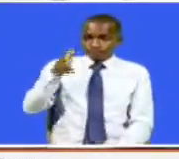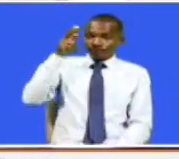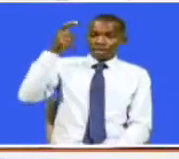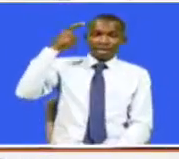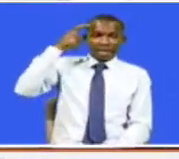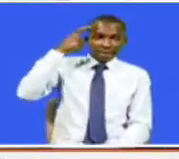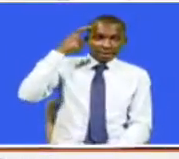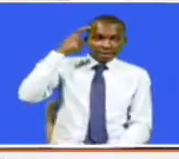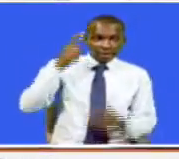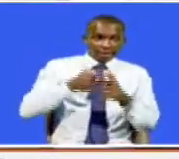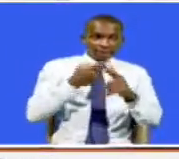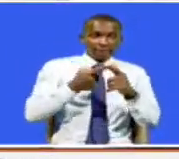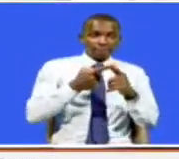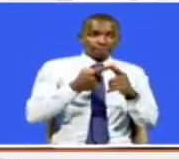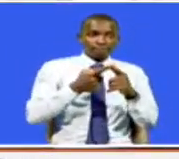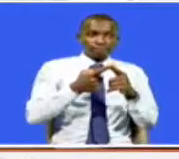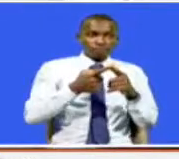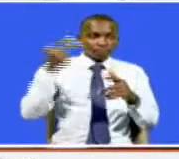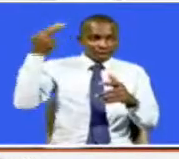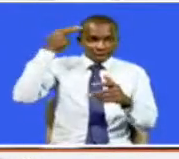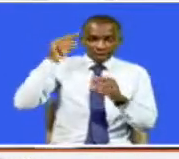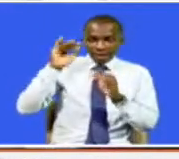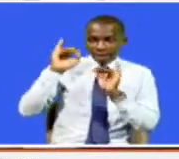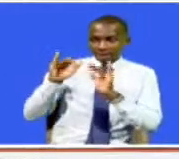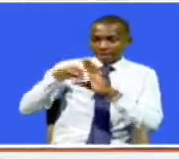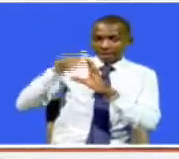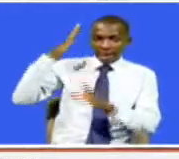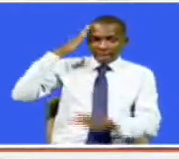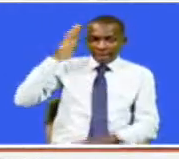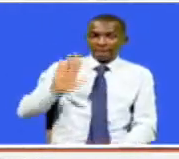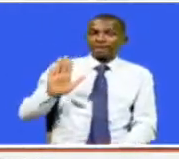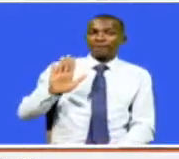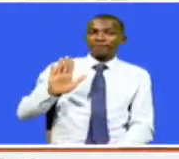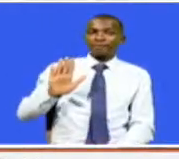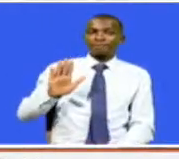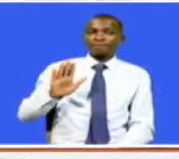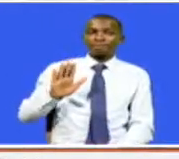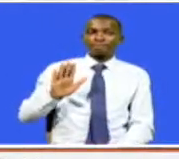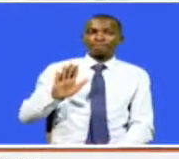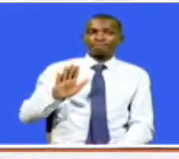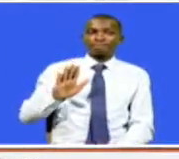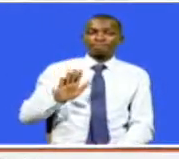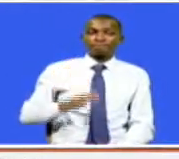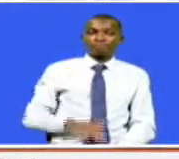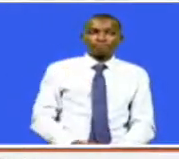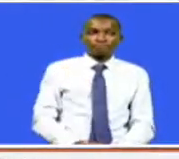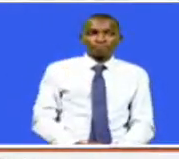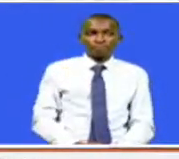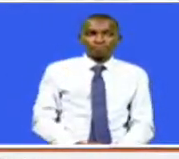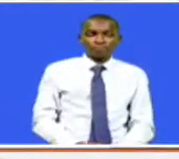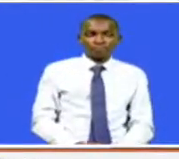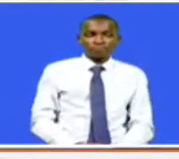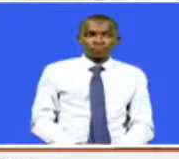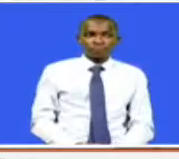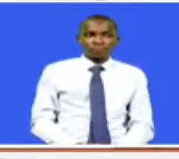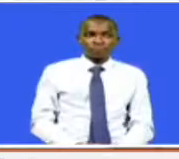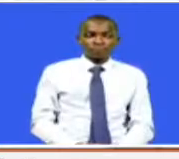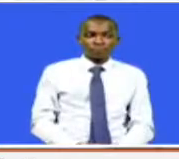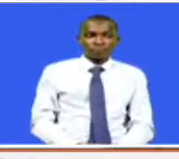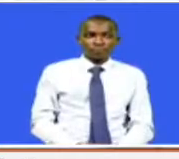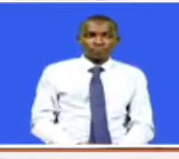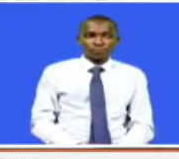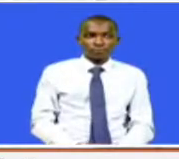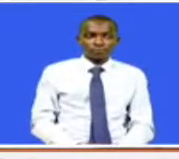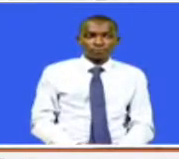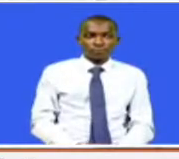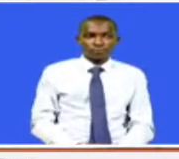na risasi kukwama kwenye sehemu ya kulia ya kichwa chake. Mgombea Brian aliaga kufuatia majeraha mabaya